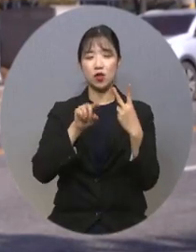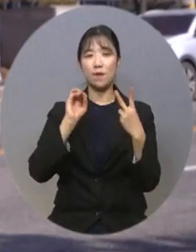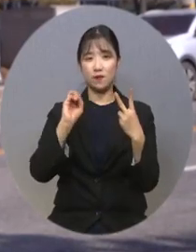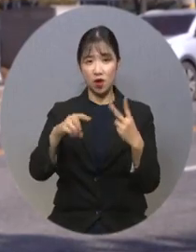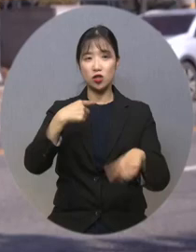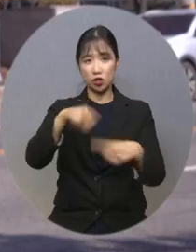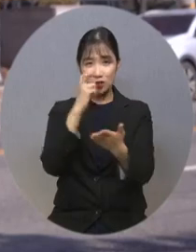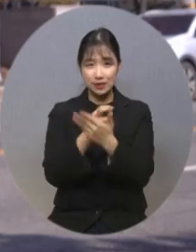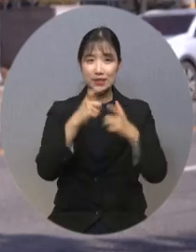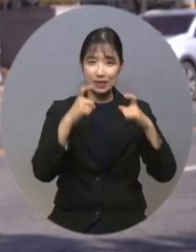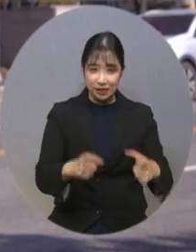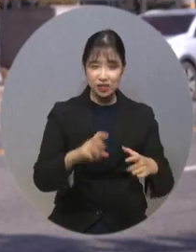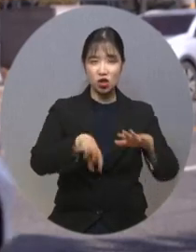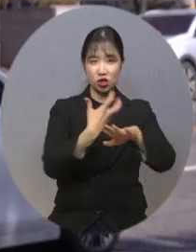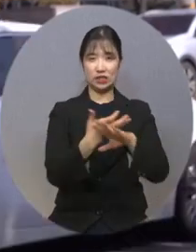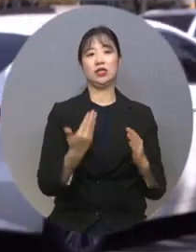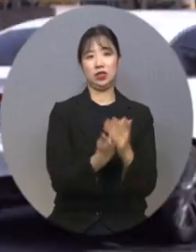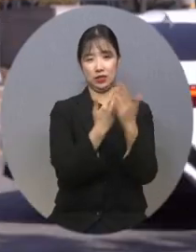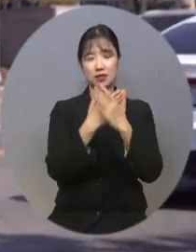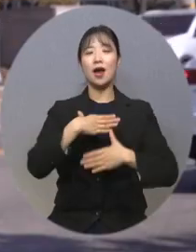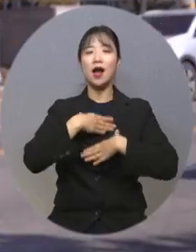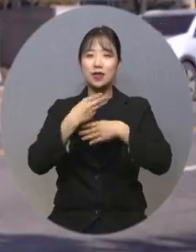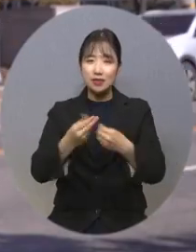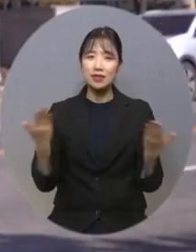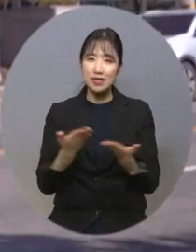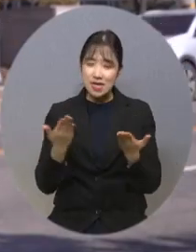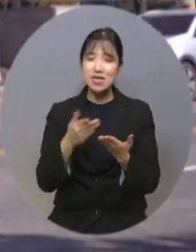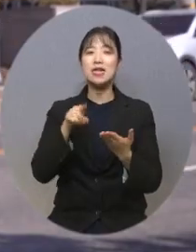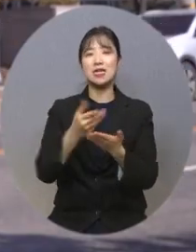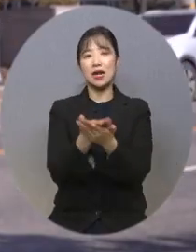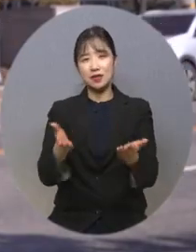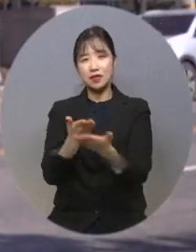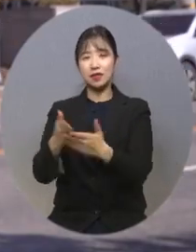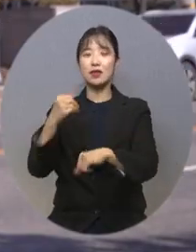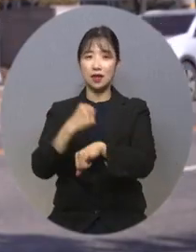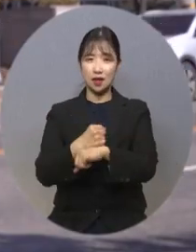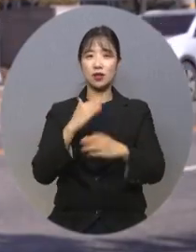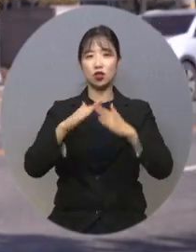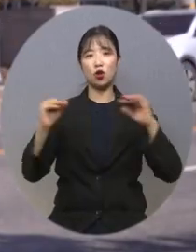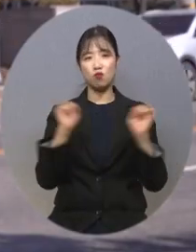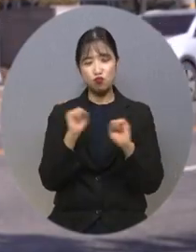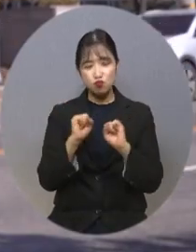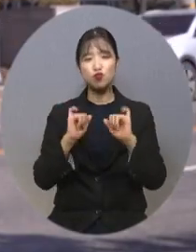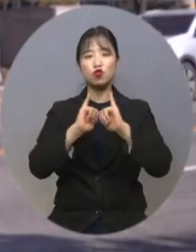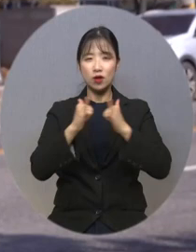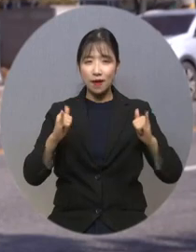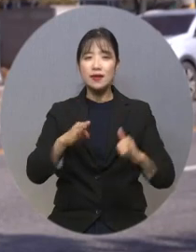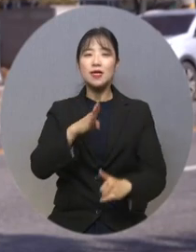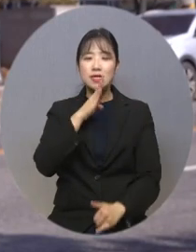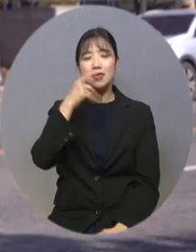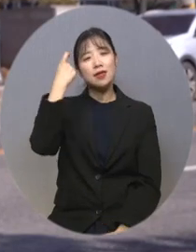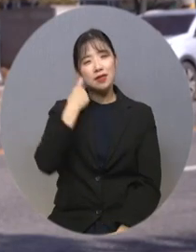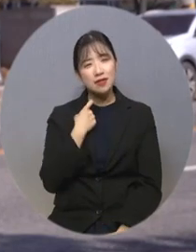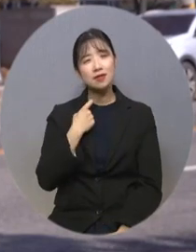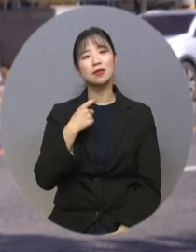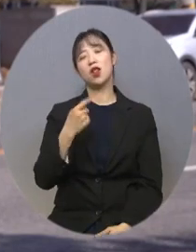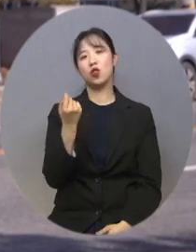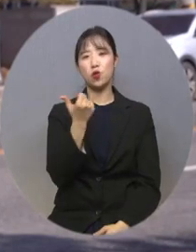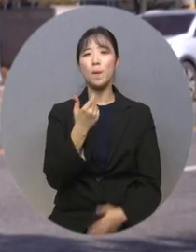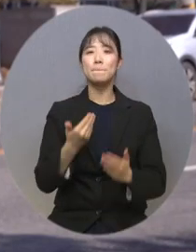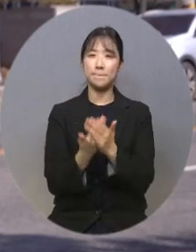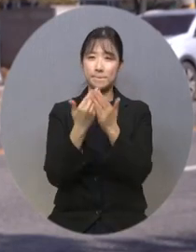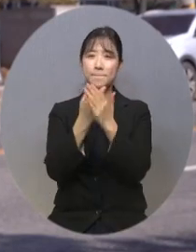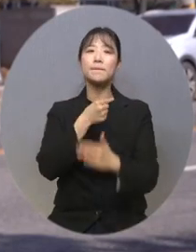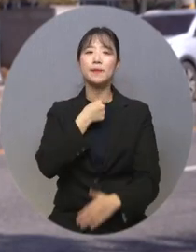지역 혁신 성장과 안정적인 일자리 공급 효과로 전북도민들이 실제로 느끼는 체감 경기가 더 나아질 것으로